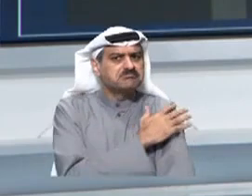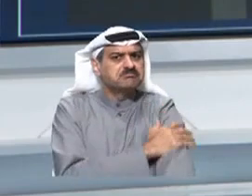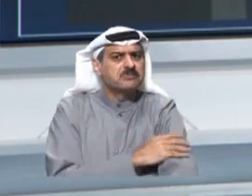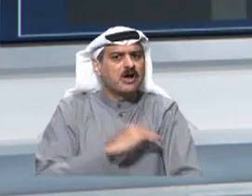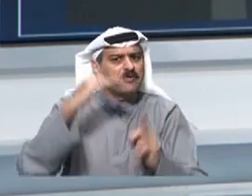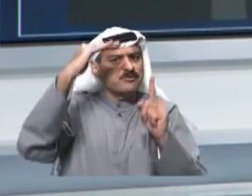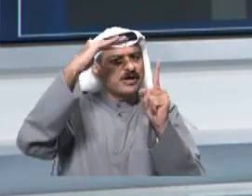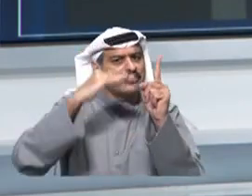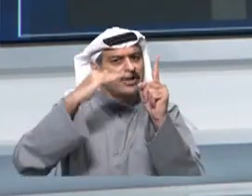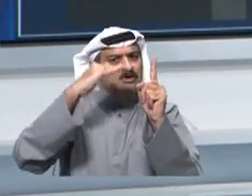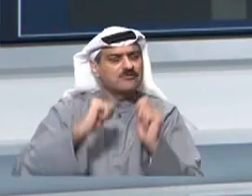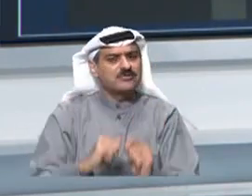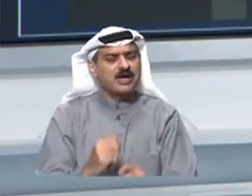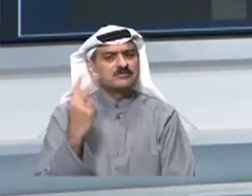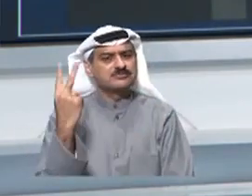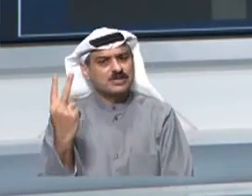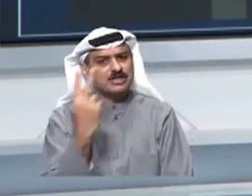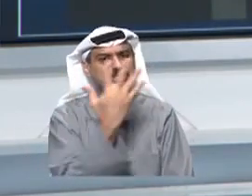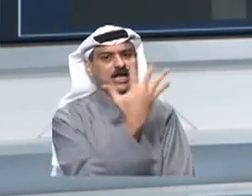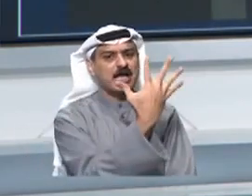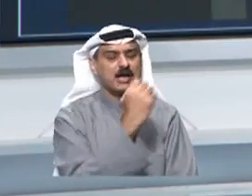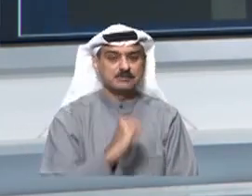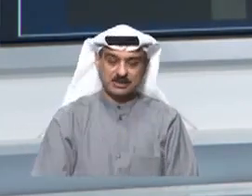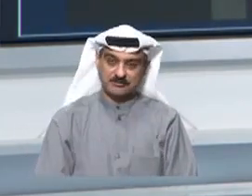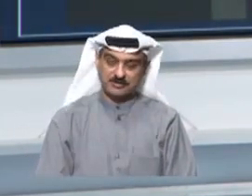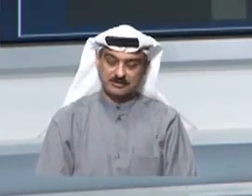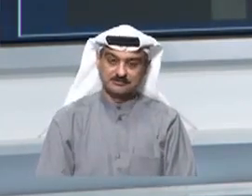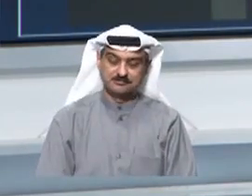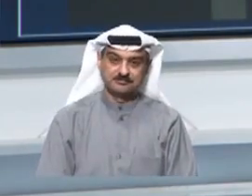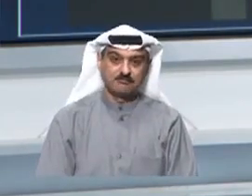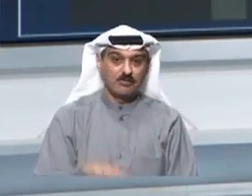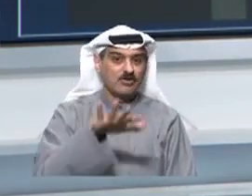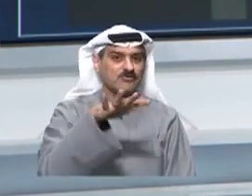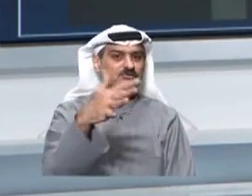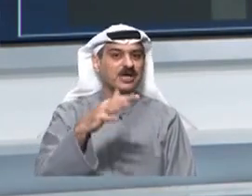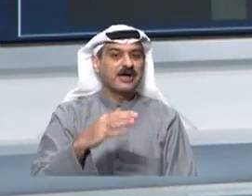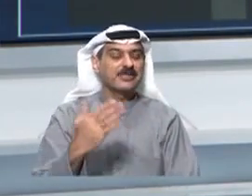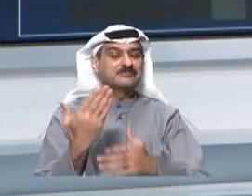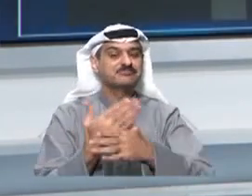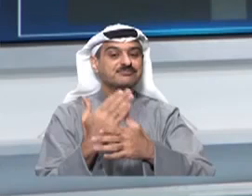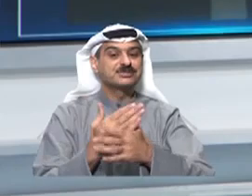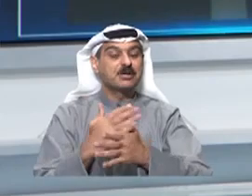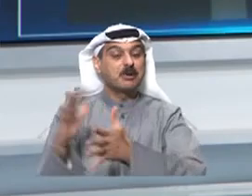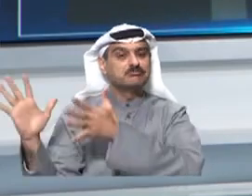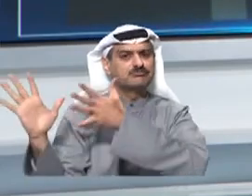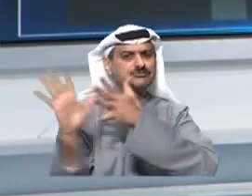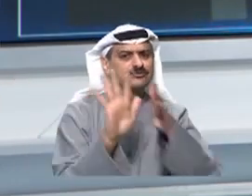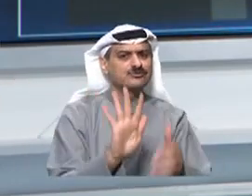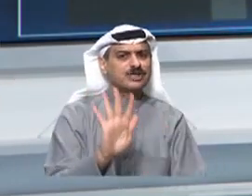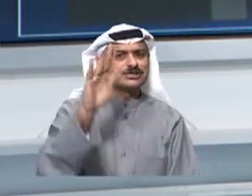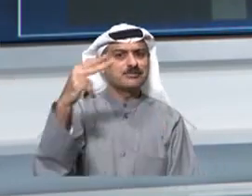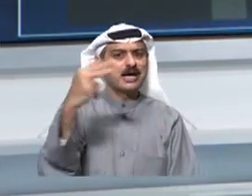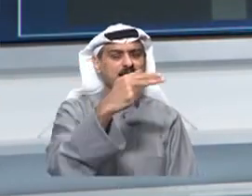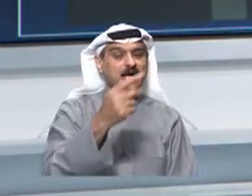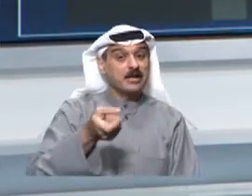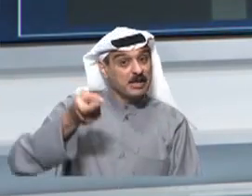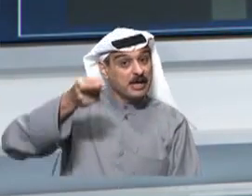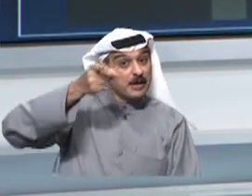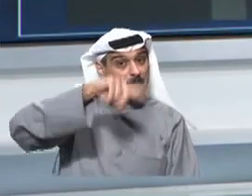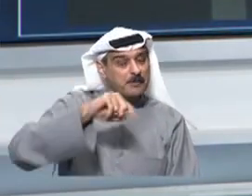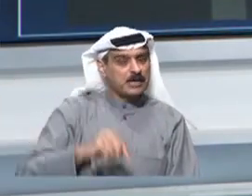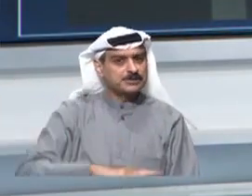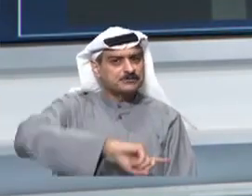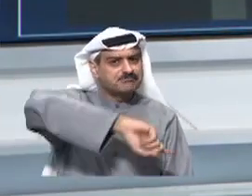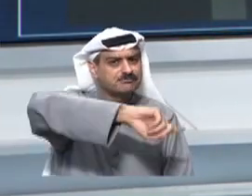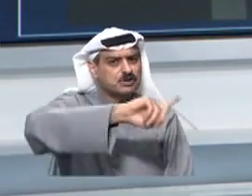دون ذلك بدرجتين إلى 5 درجات مئوية أحيانا بفعل استمرار الهواء الشمالي غربي. في يوم الغد قد يكون نشط